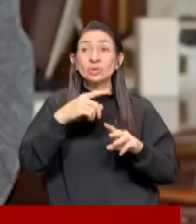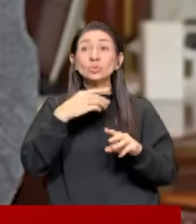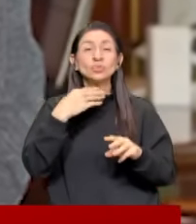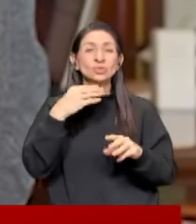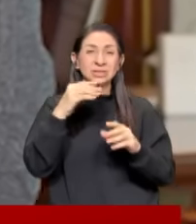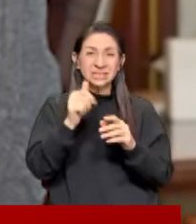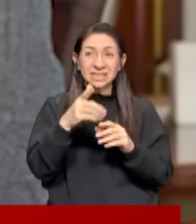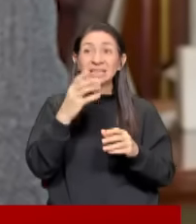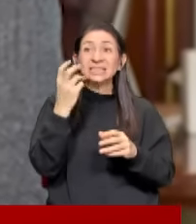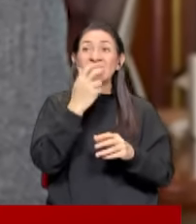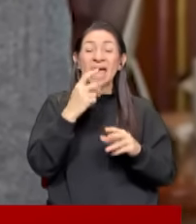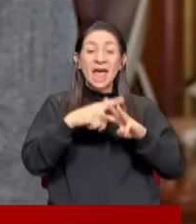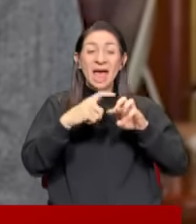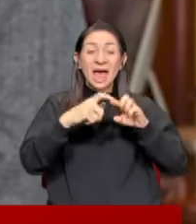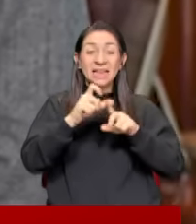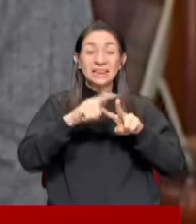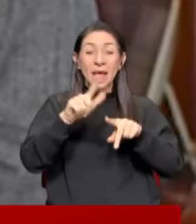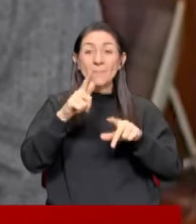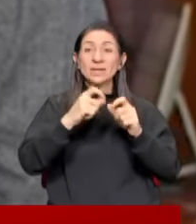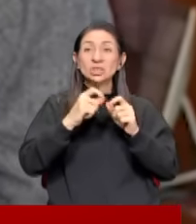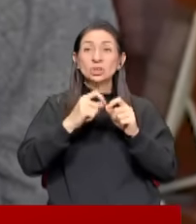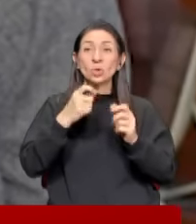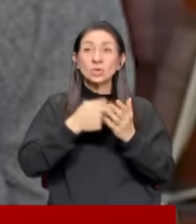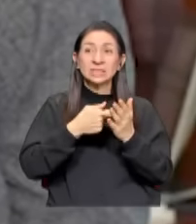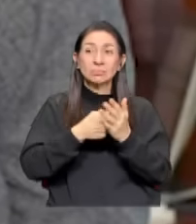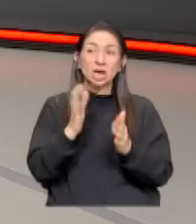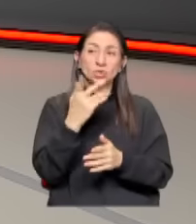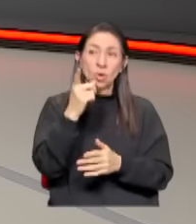de sanatçı Erdal Beşikçioğlu'nun ismi geçiyor.